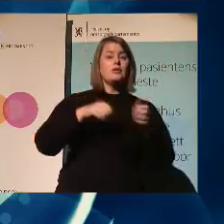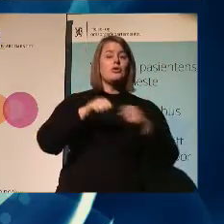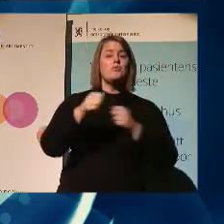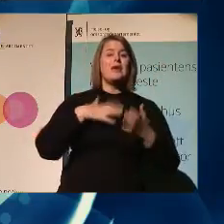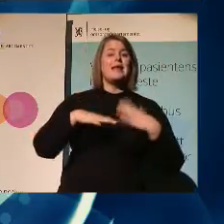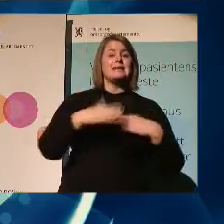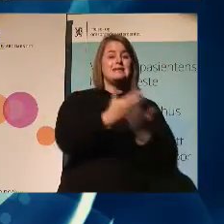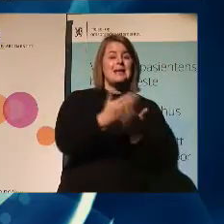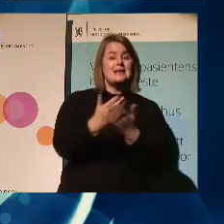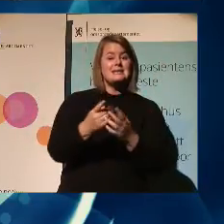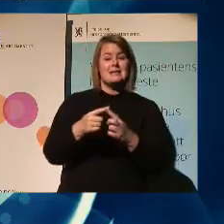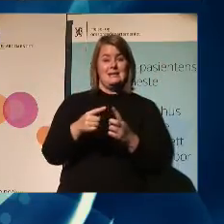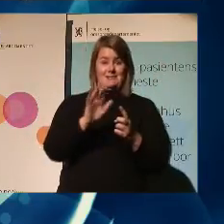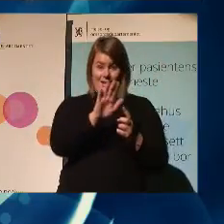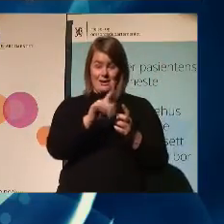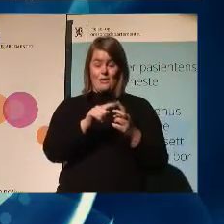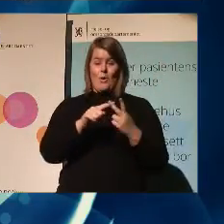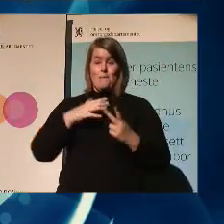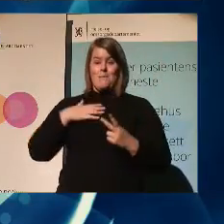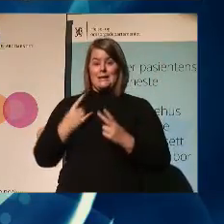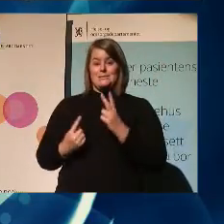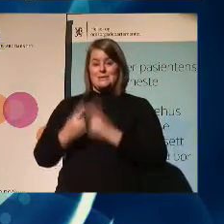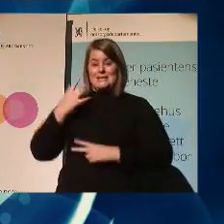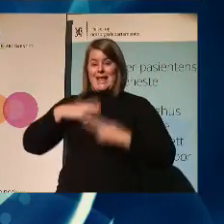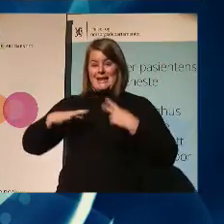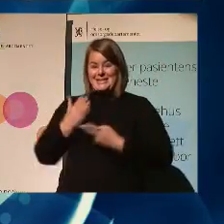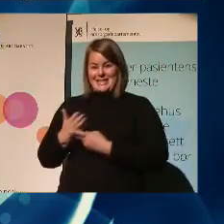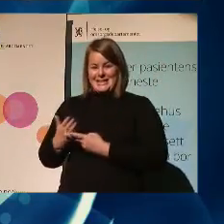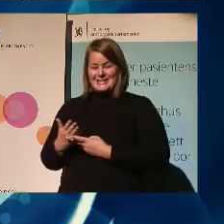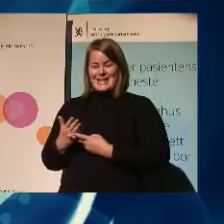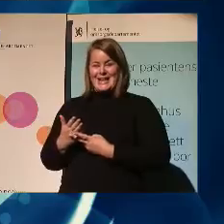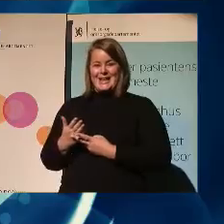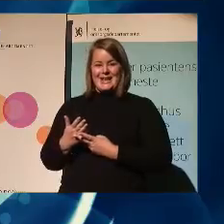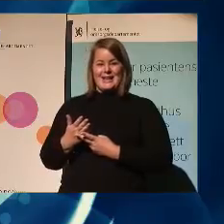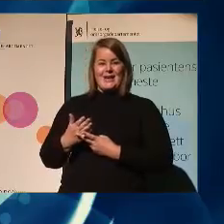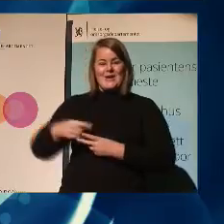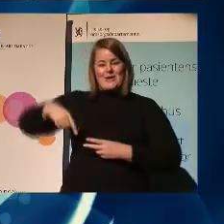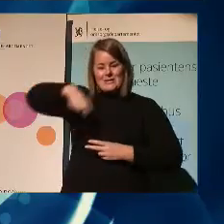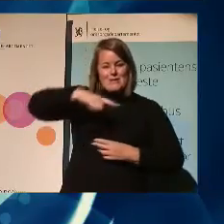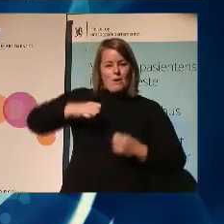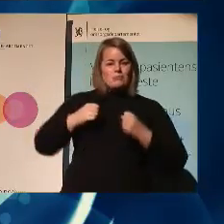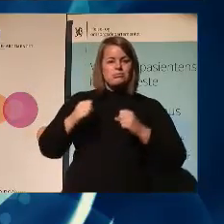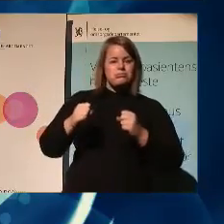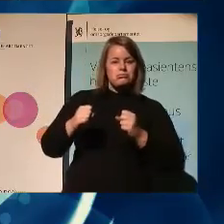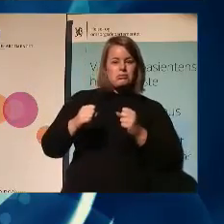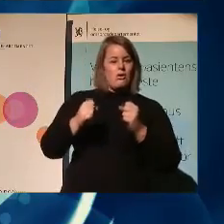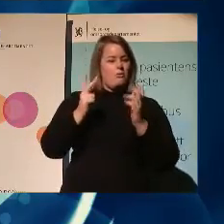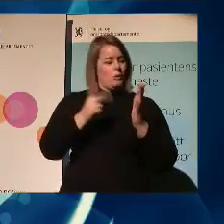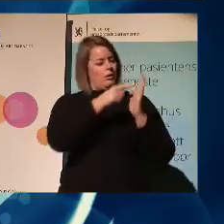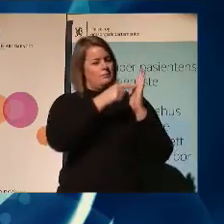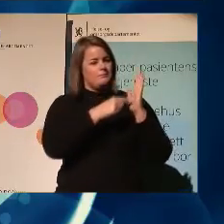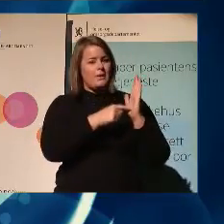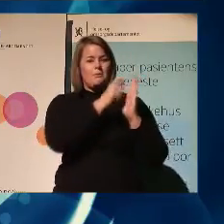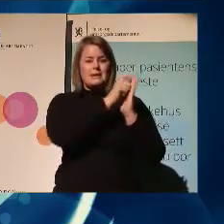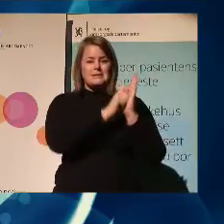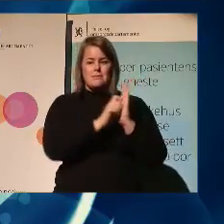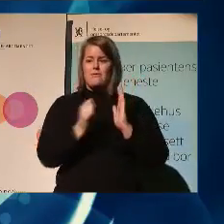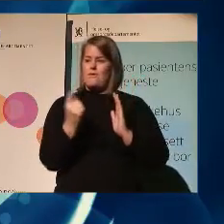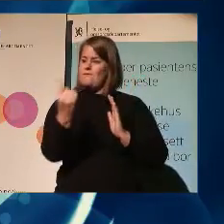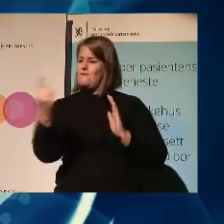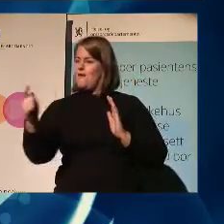til spesialisthelsetjenesten min. Og så det helsetjenestens oppgave å sette dette ut i livet. Bruke prinsippene både for den enkelte